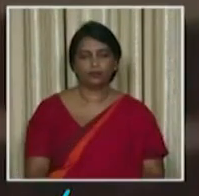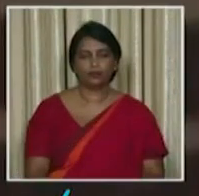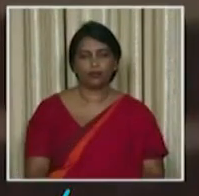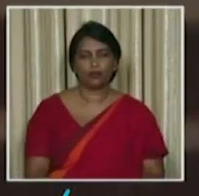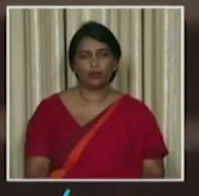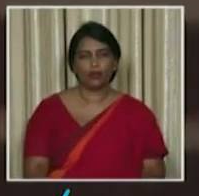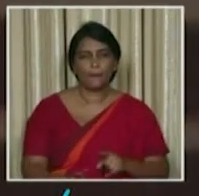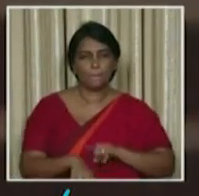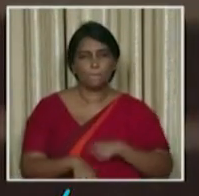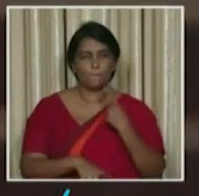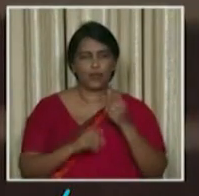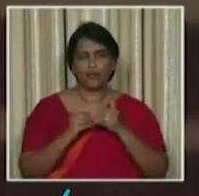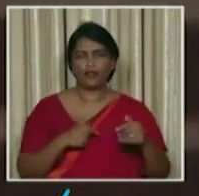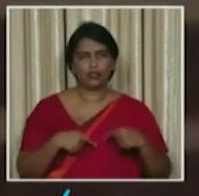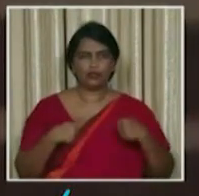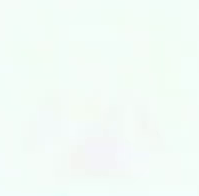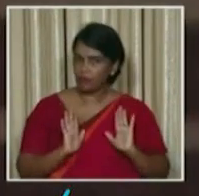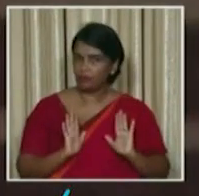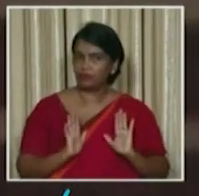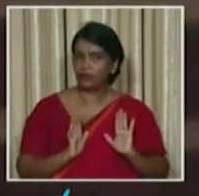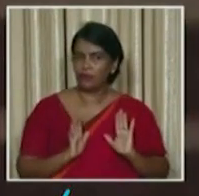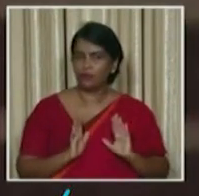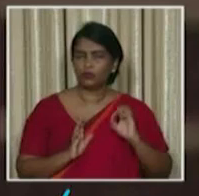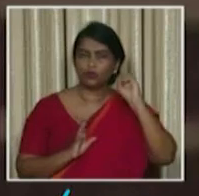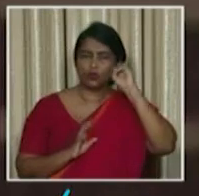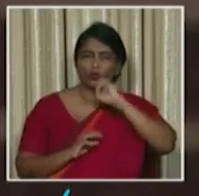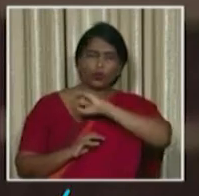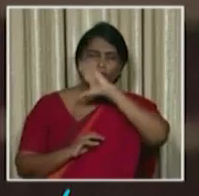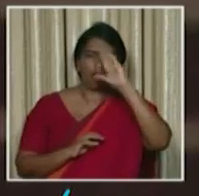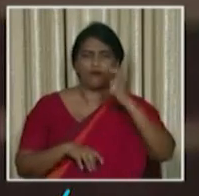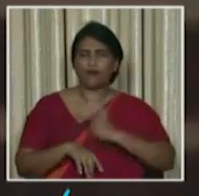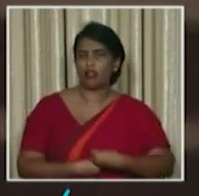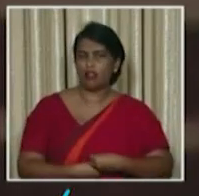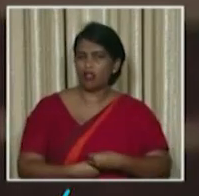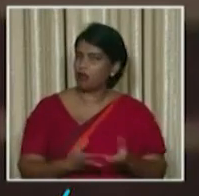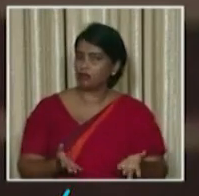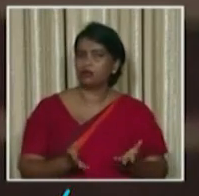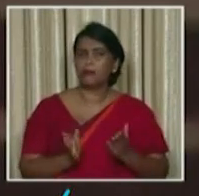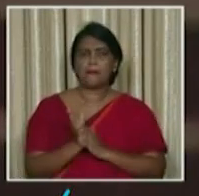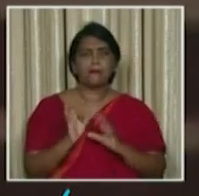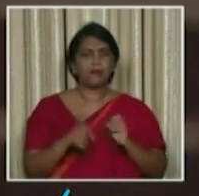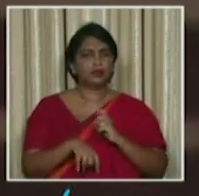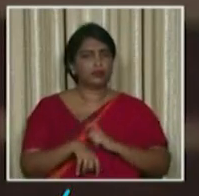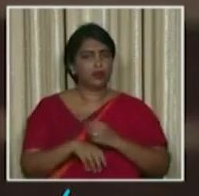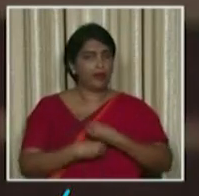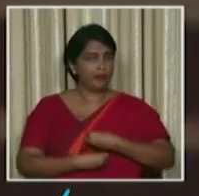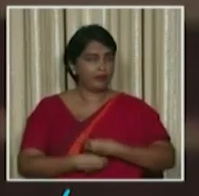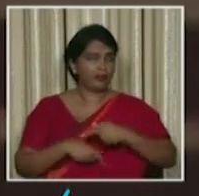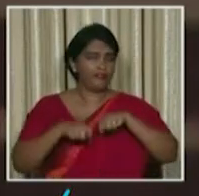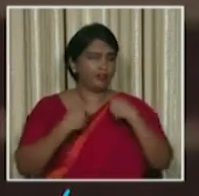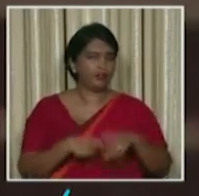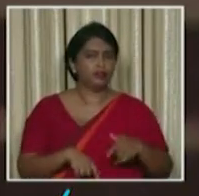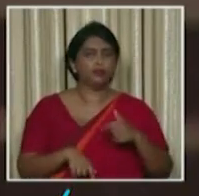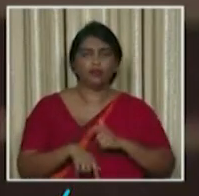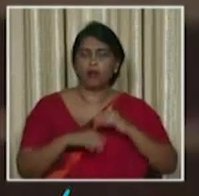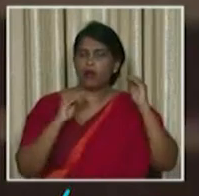පැයක් වගේ දීර්ඝ කරනවට විරුද්ධතාවයක් නැහැ. හැබැයි උදේ වරුවම වෙලාව නාස්ති කරලා මාධ්‍යවල යන වෙලාව මෙව්වට වේදම් කරලා ඒ